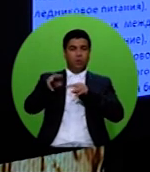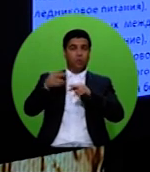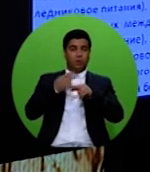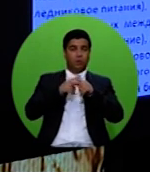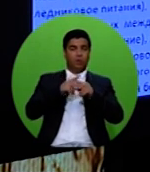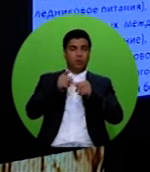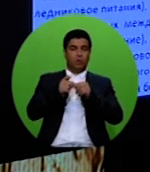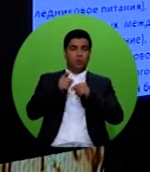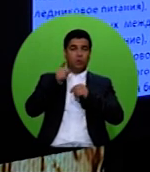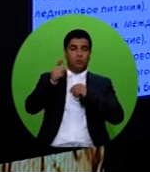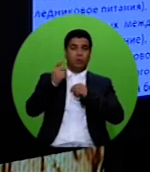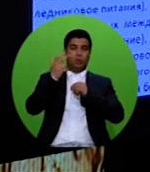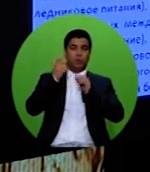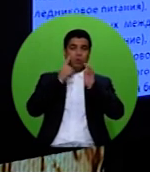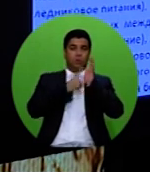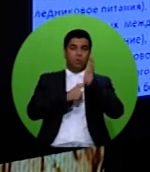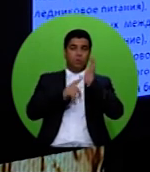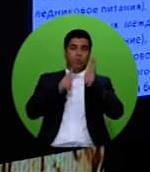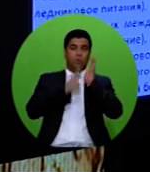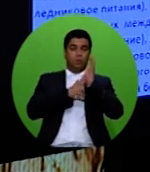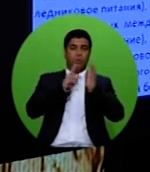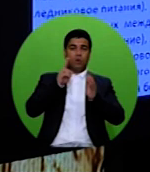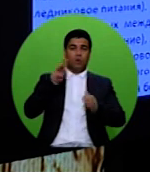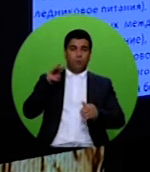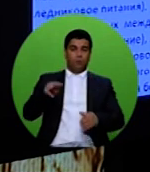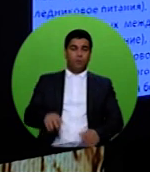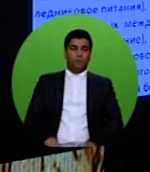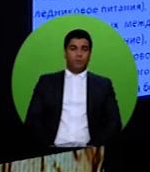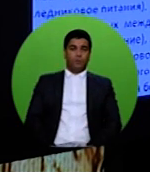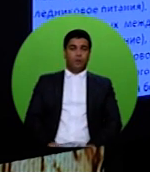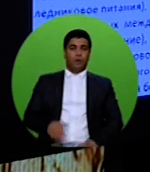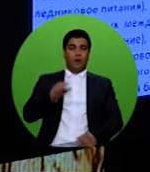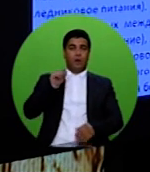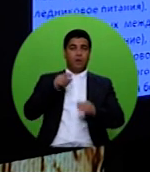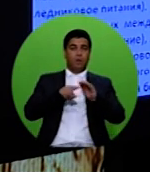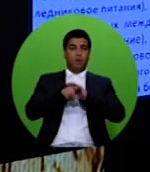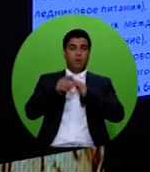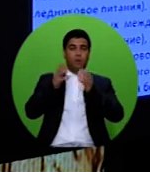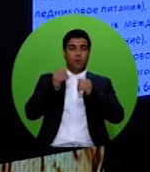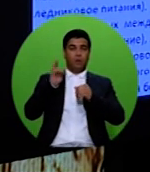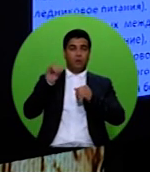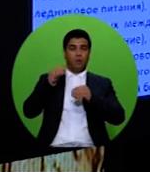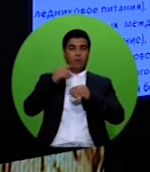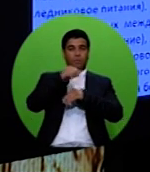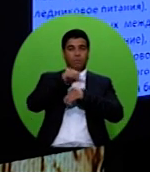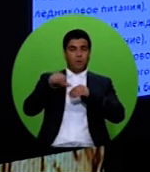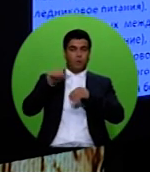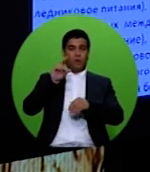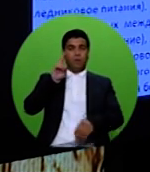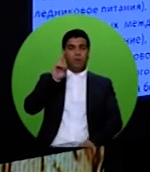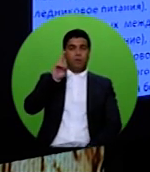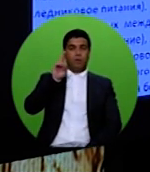посмотрите, длина 378 километров. А начало она берет на перевале